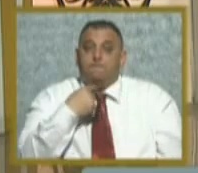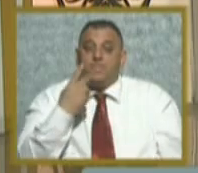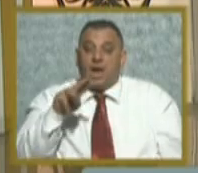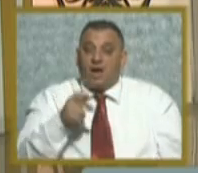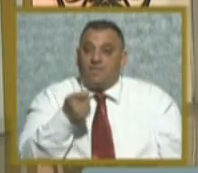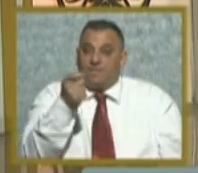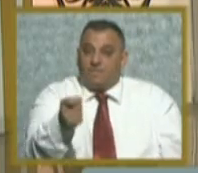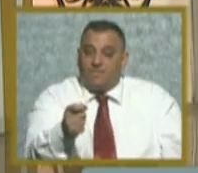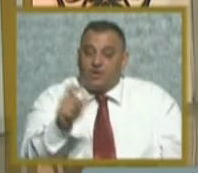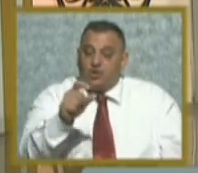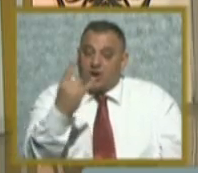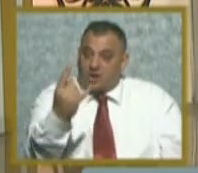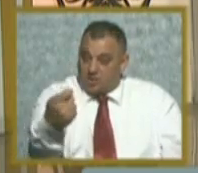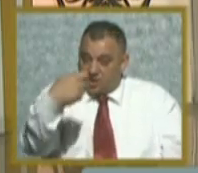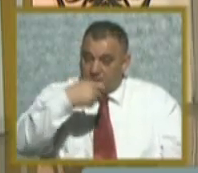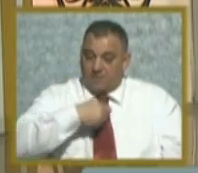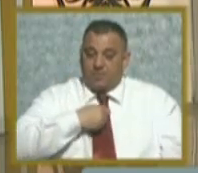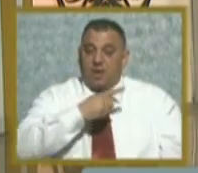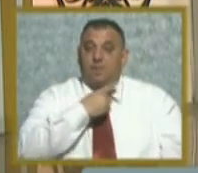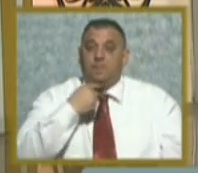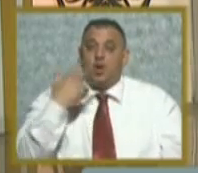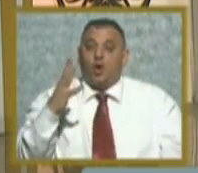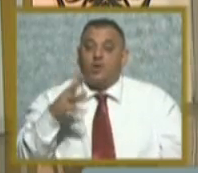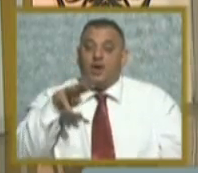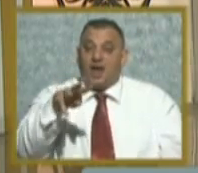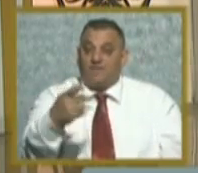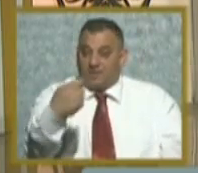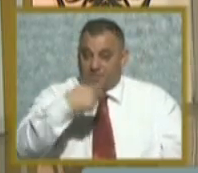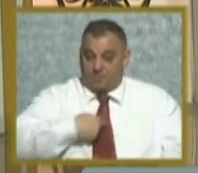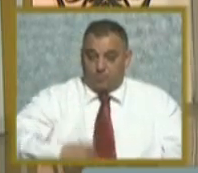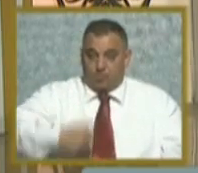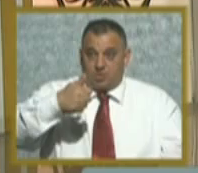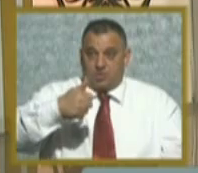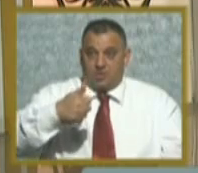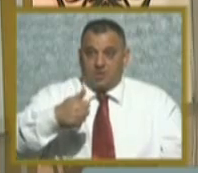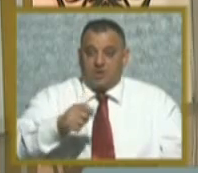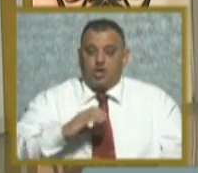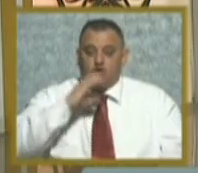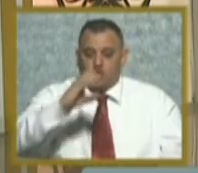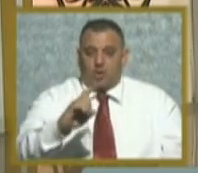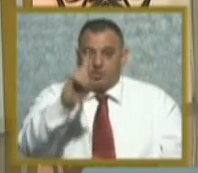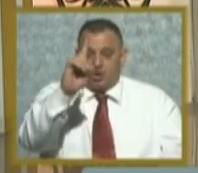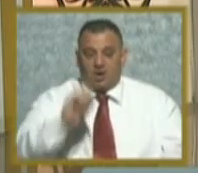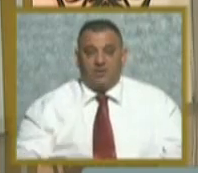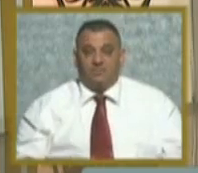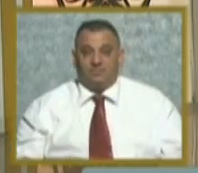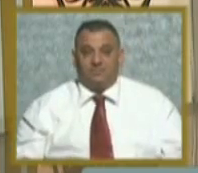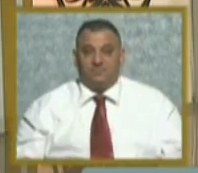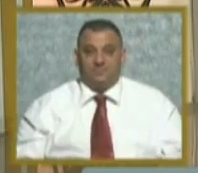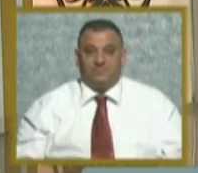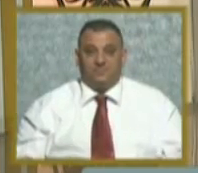مدينها لك 10 اشهر وانت بتعطيني 150 بعدين ترد لي 200 مربح فيه 50. يلا طيب يا احمد تسمع الجواب ان شاء الله.